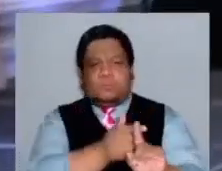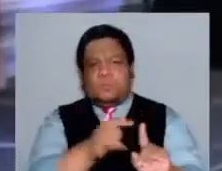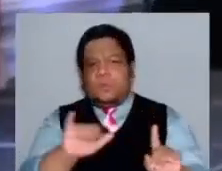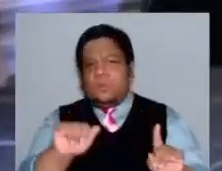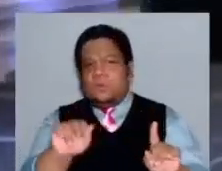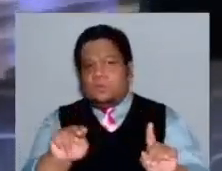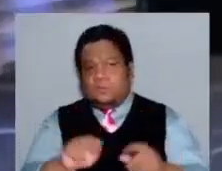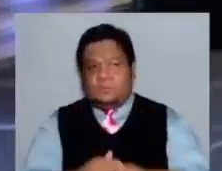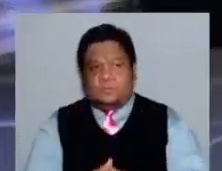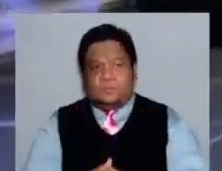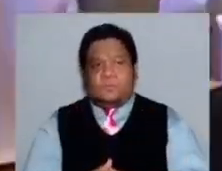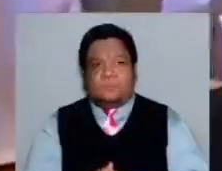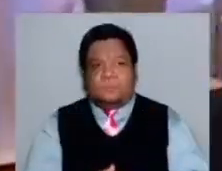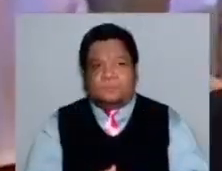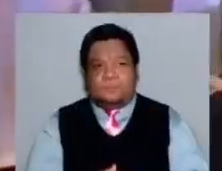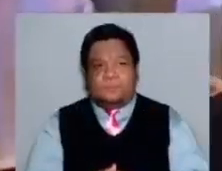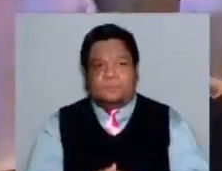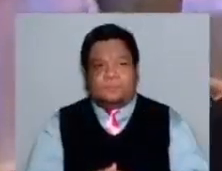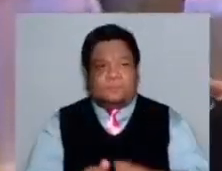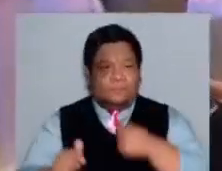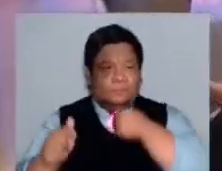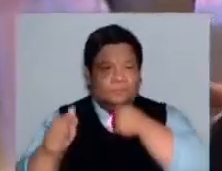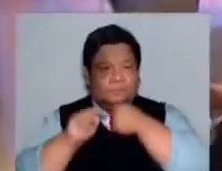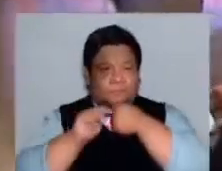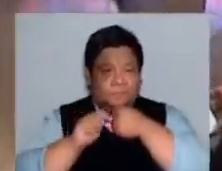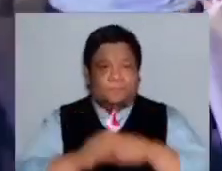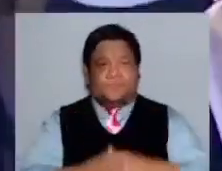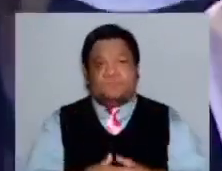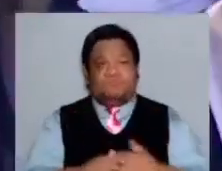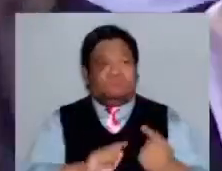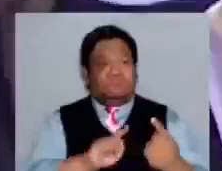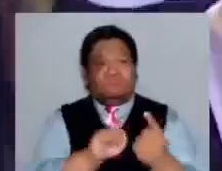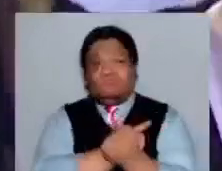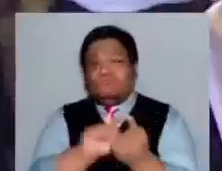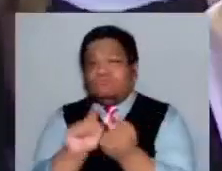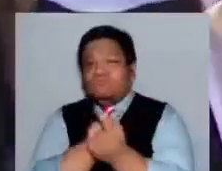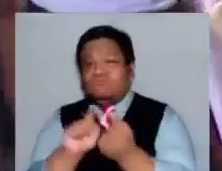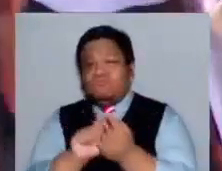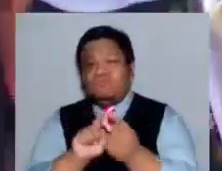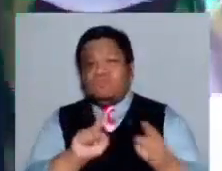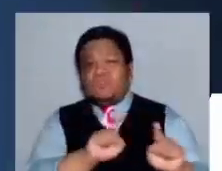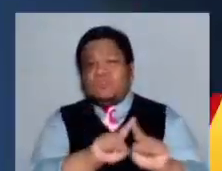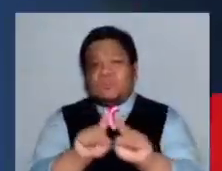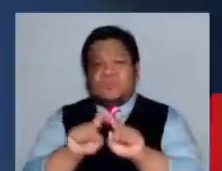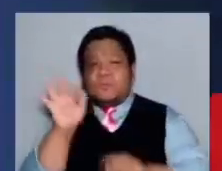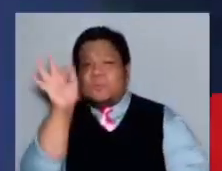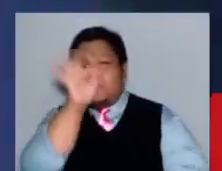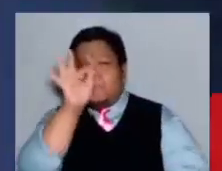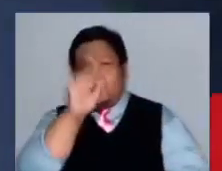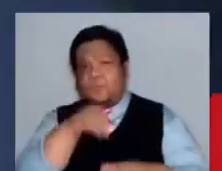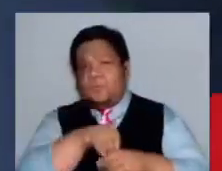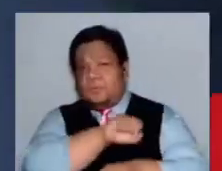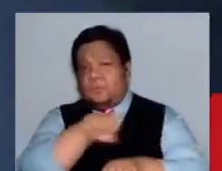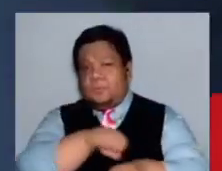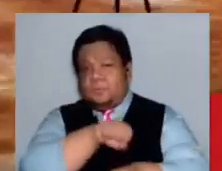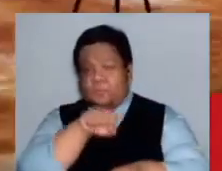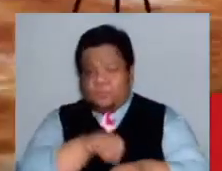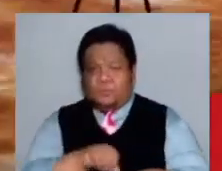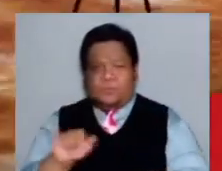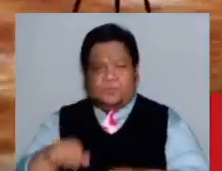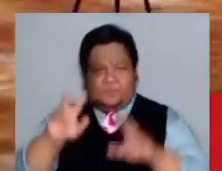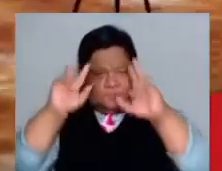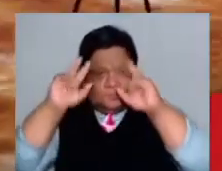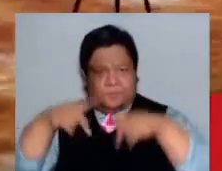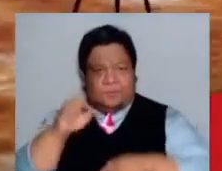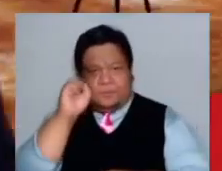Sa pakikipagkumustahan sa Filipino community tinapos ni Vice President Sara Duterte ang kanyang pagbisita sa Singapore. Sabi